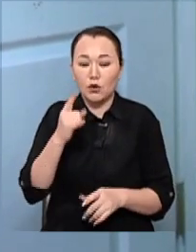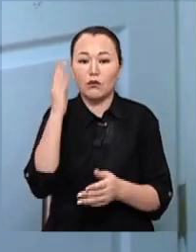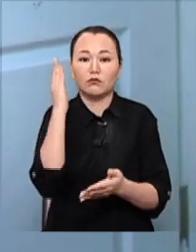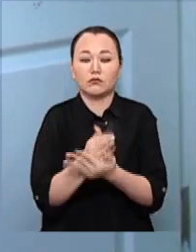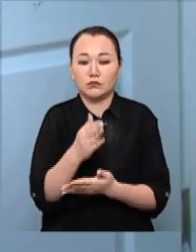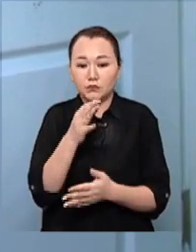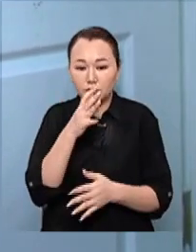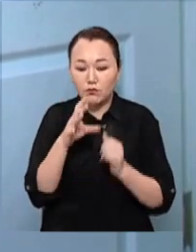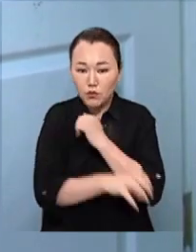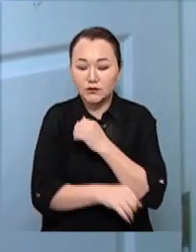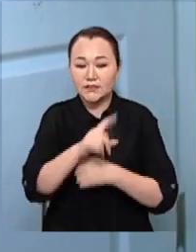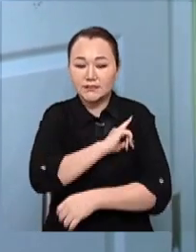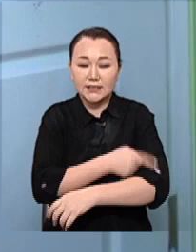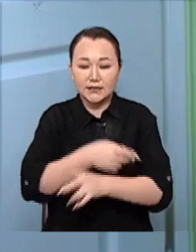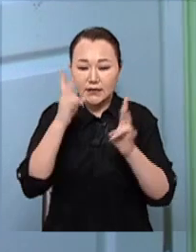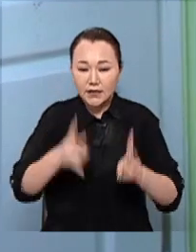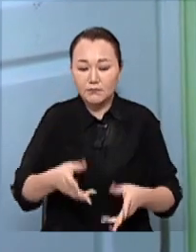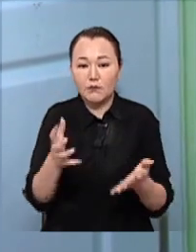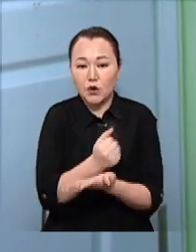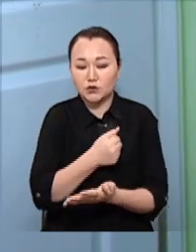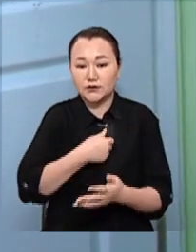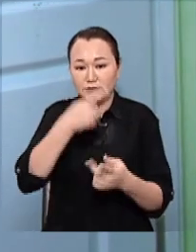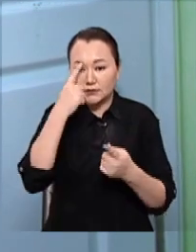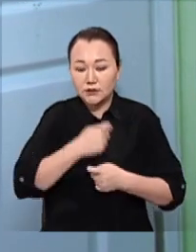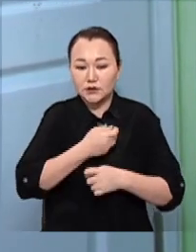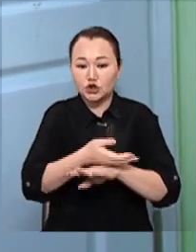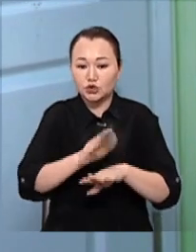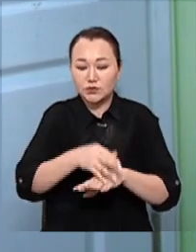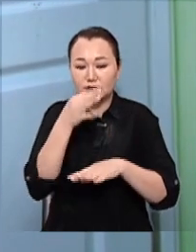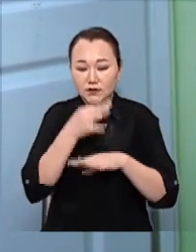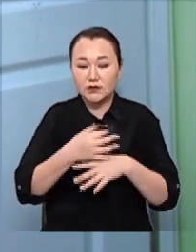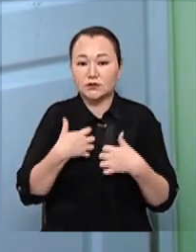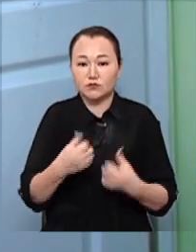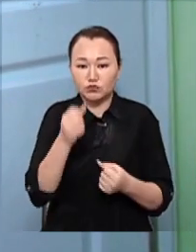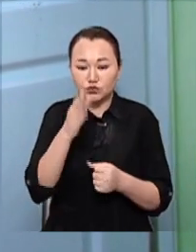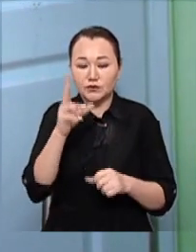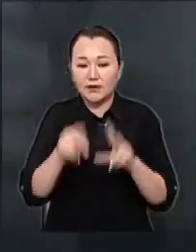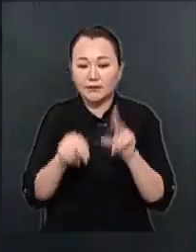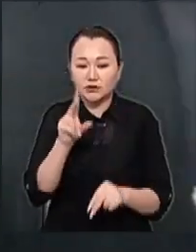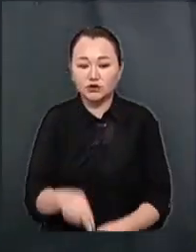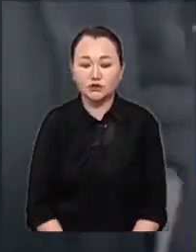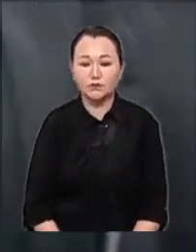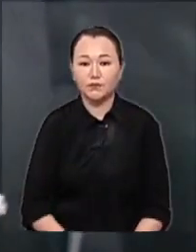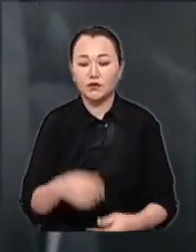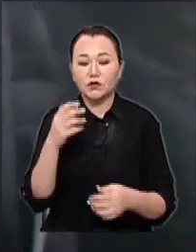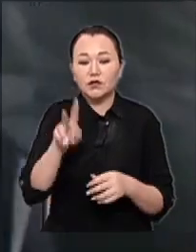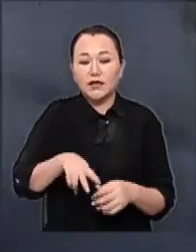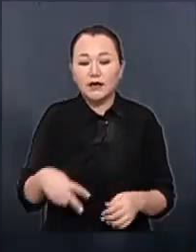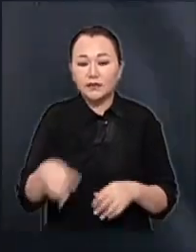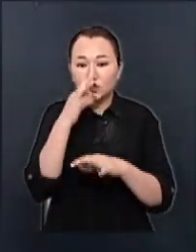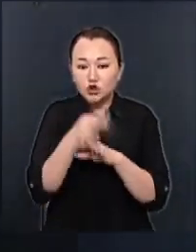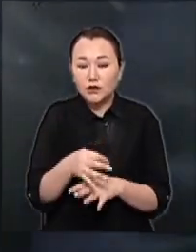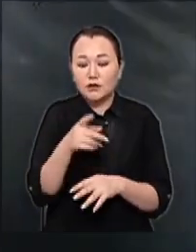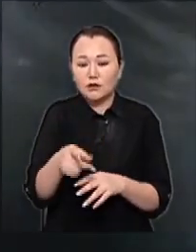балтамен ұрғанын, содан қатты жарақат алғанын айтты. Жағдайы ауыр дейді, сауығып кетеді деген үміттемін. Мектеп басшылығының айтуынша,